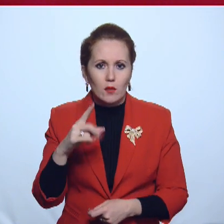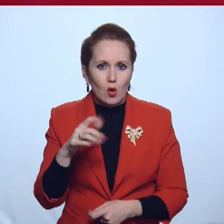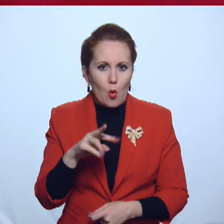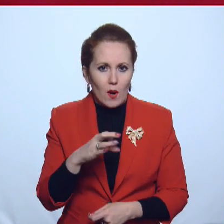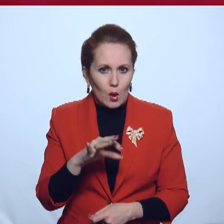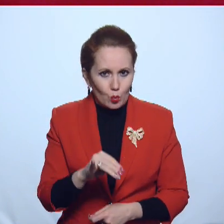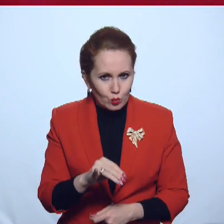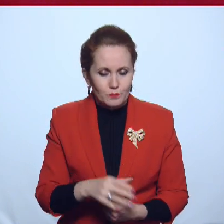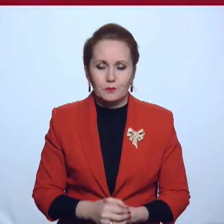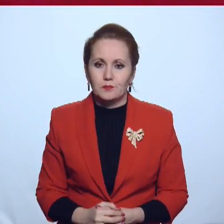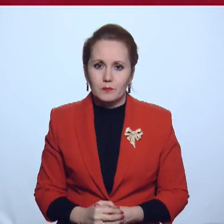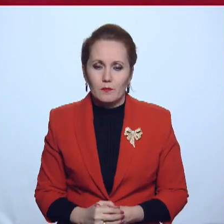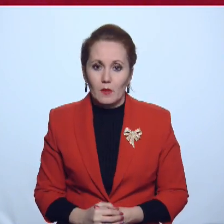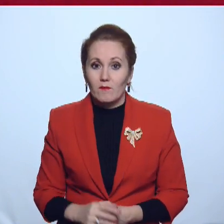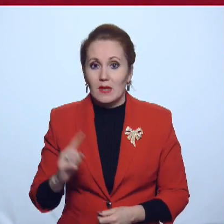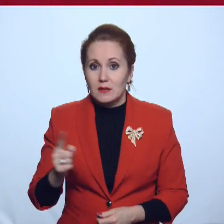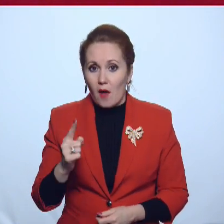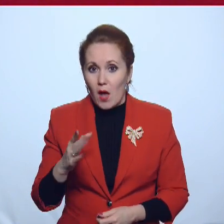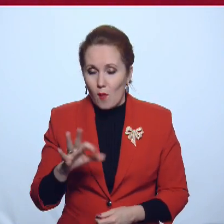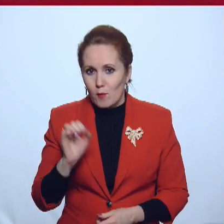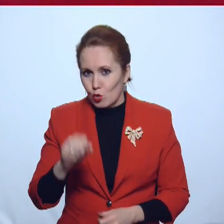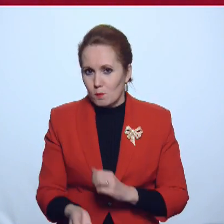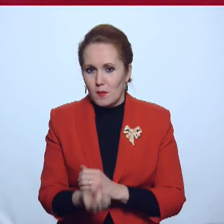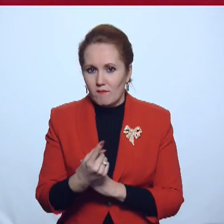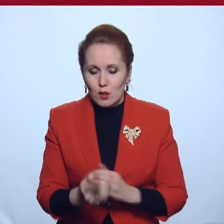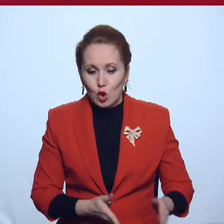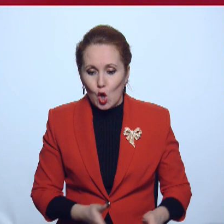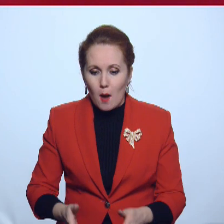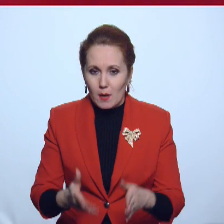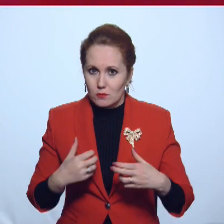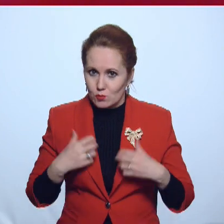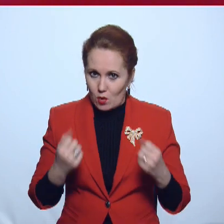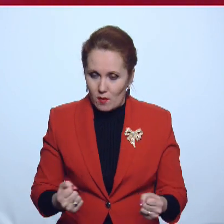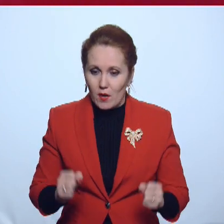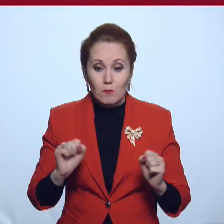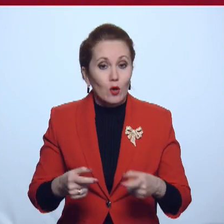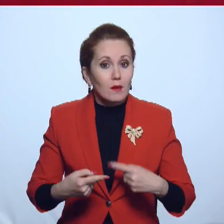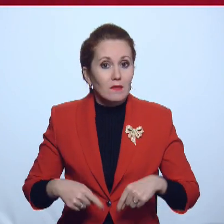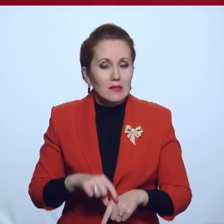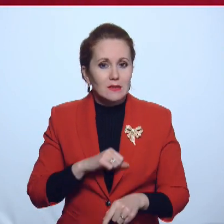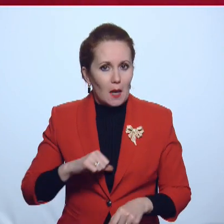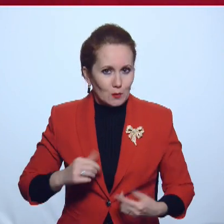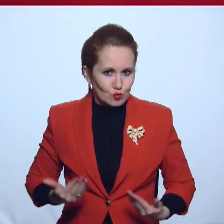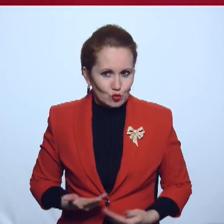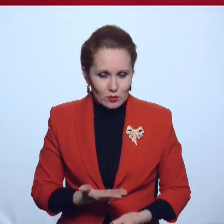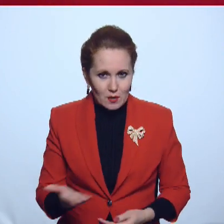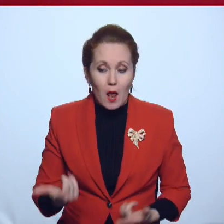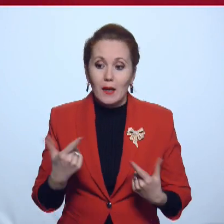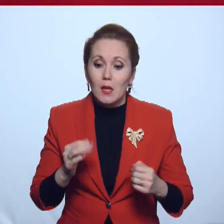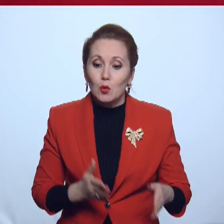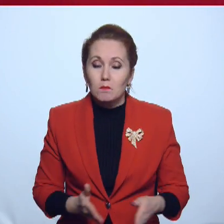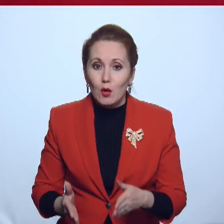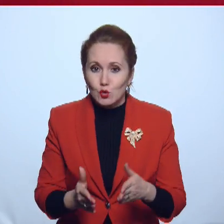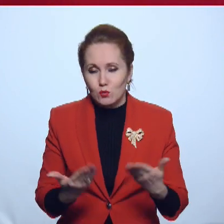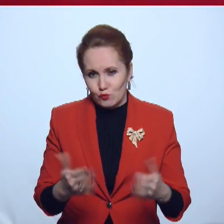В Завьялово может появиться тропа здоровья. Организовать ее предлагают сами жители. Где будет пролегать маршрут, нашим журналистам